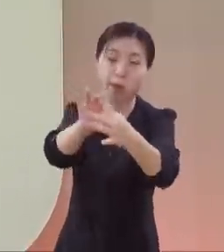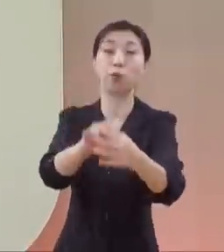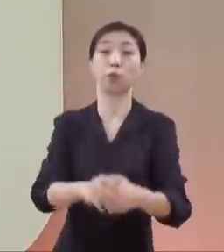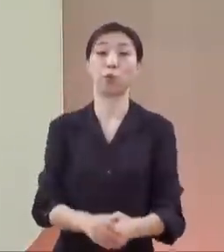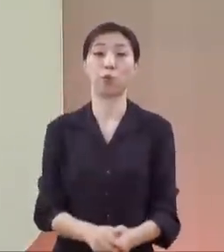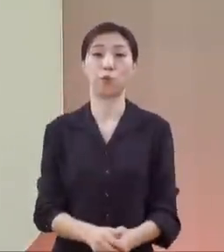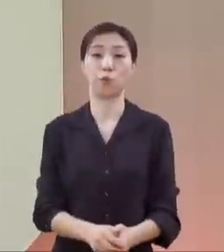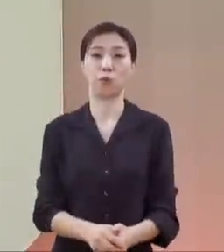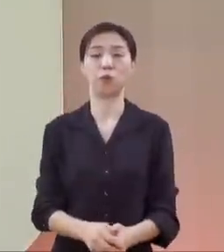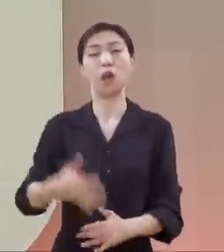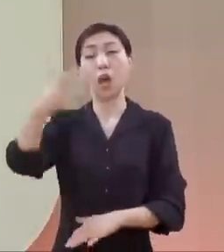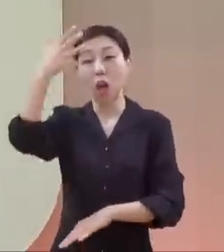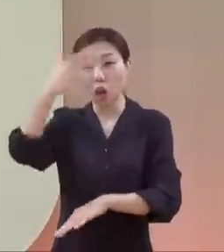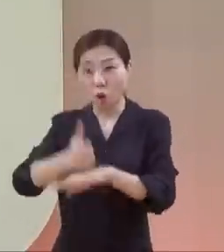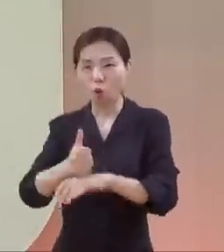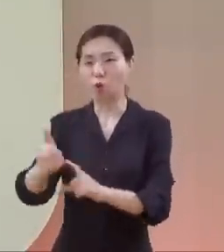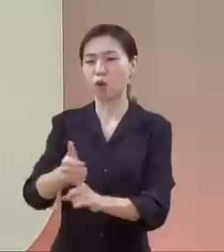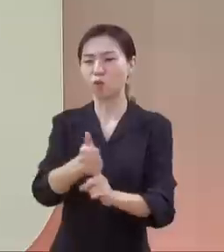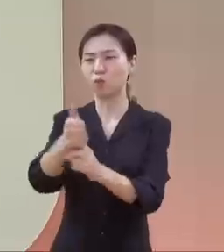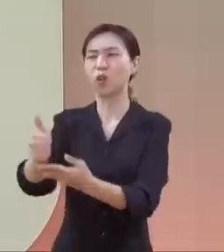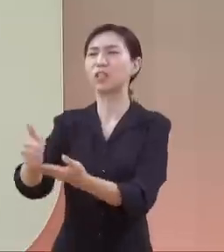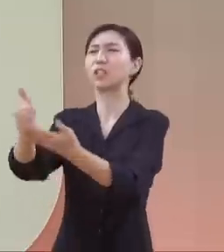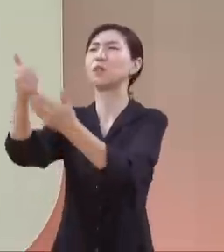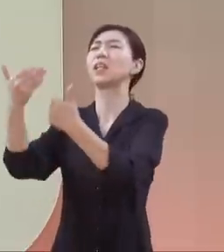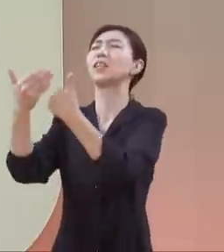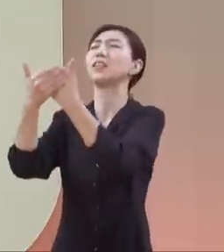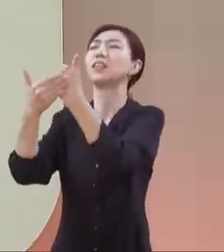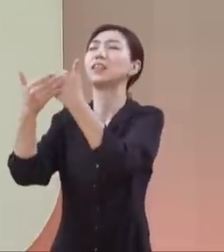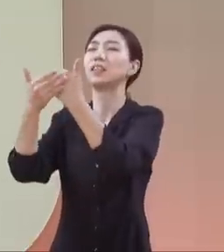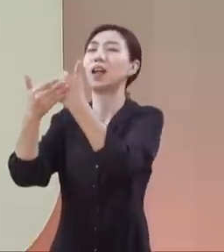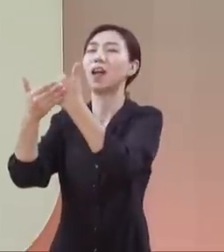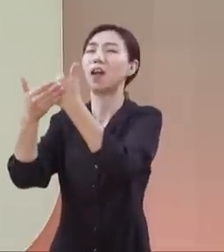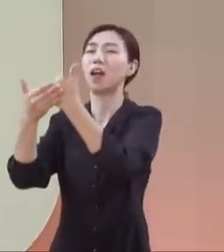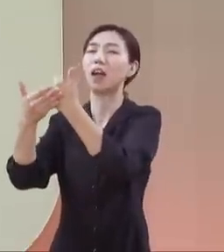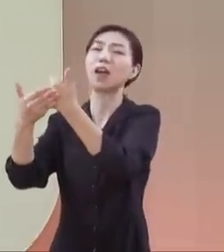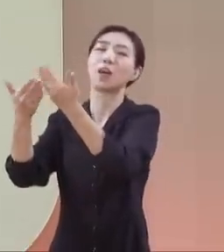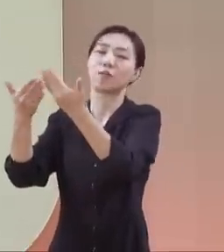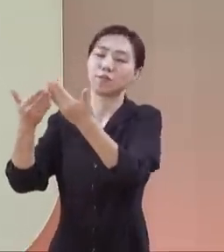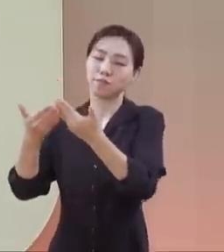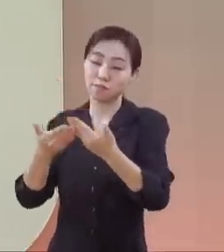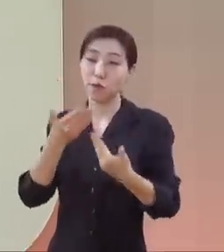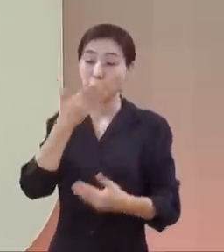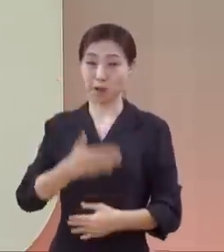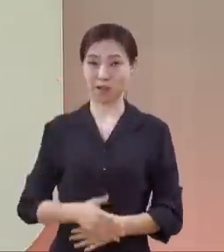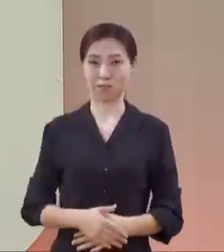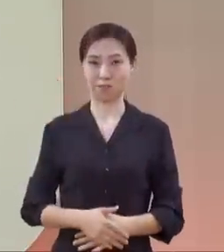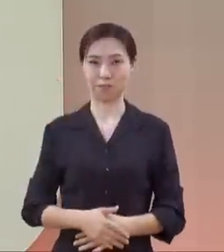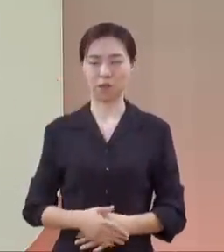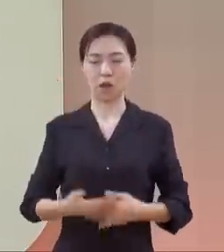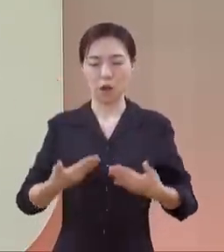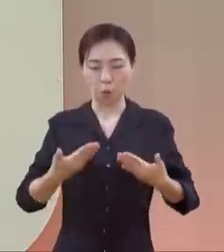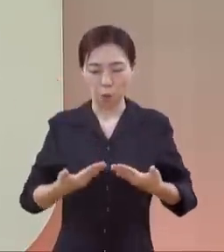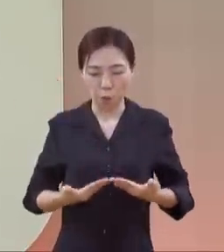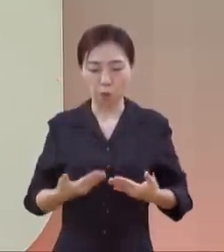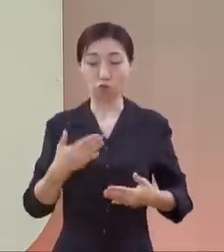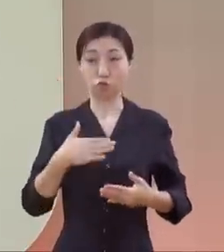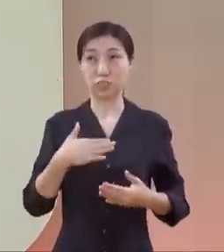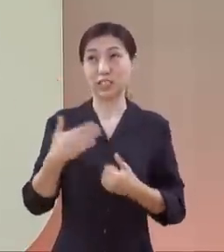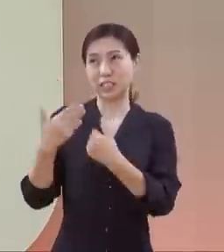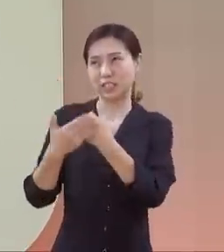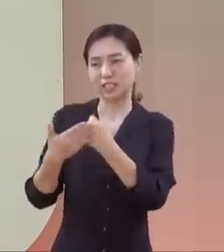가피가 항상 우리와 은은하게 함께 할 것이다라는 걸 명심하셔야 됩니다